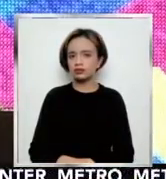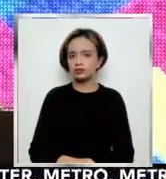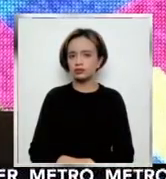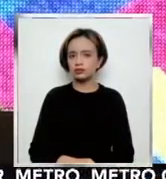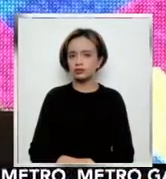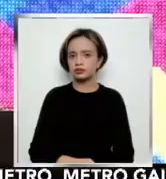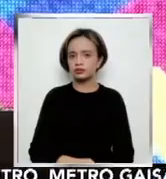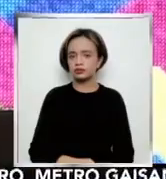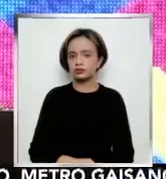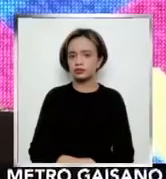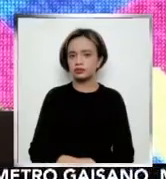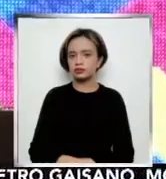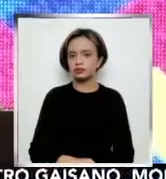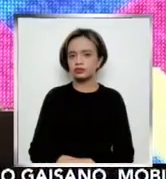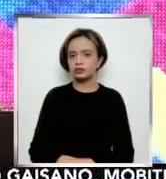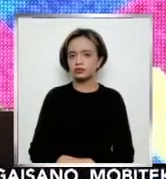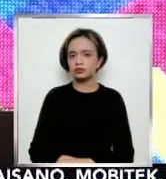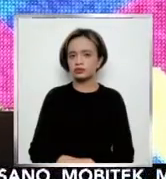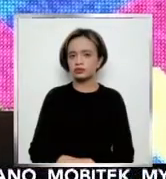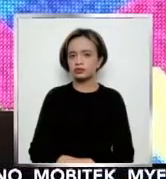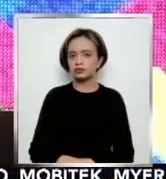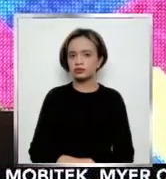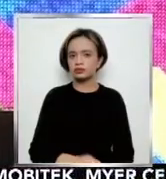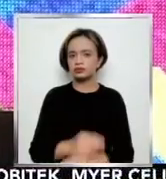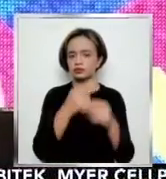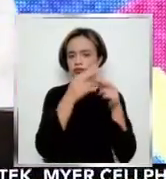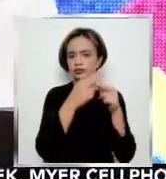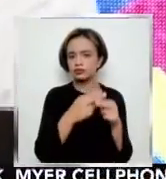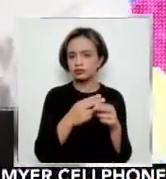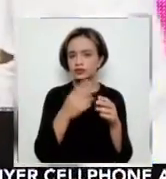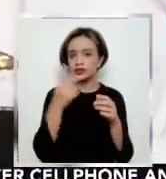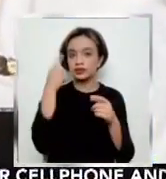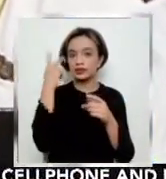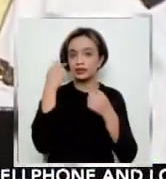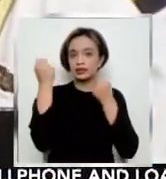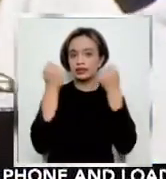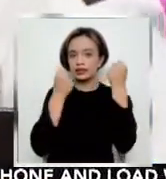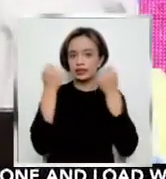This is your captain speaking, taking off.